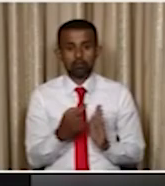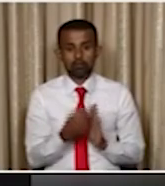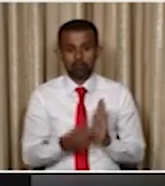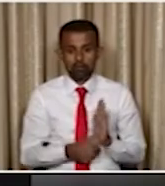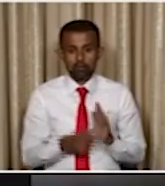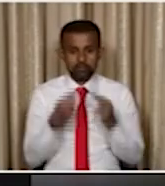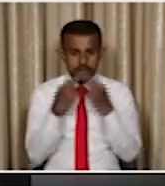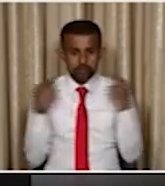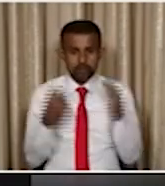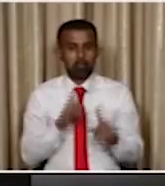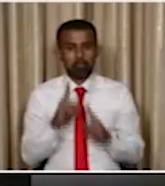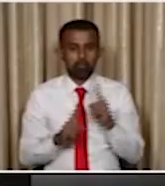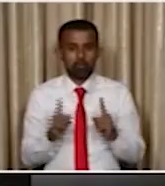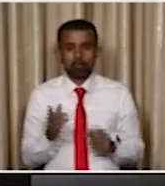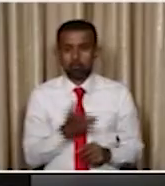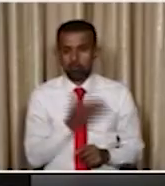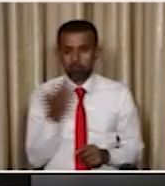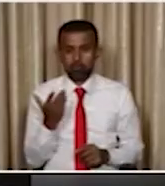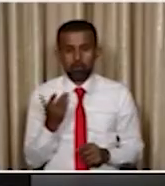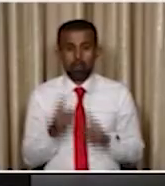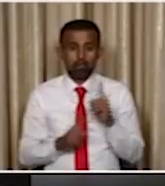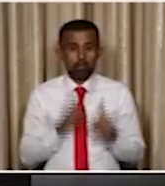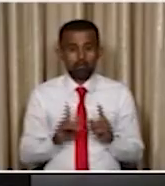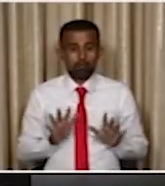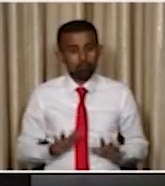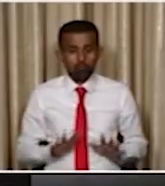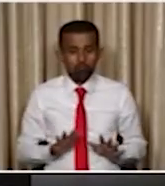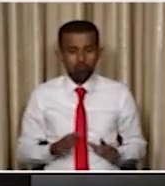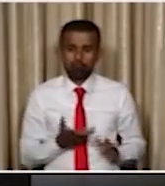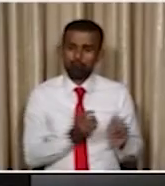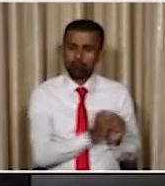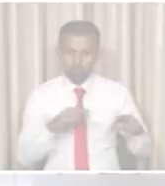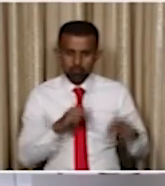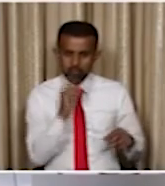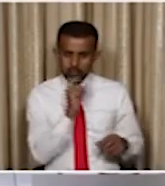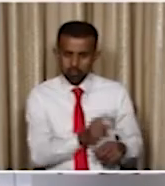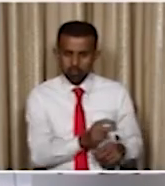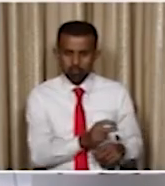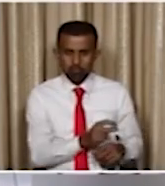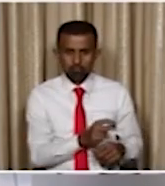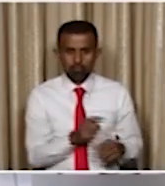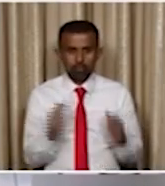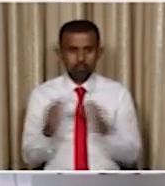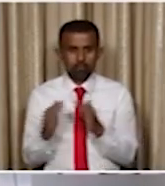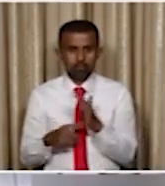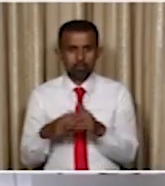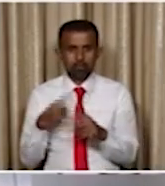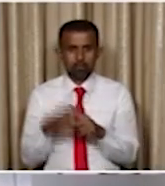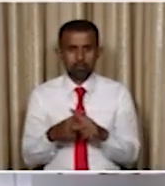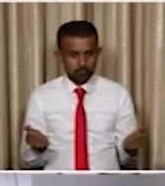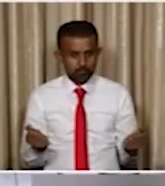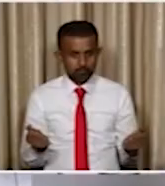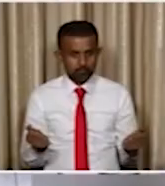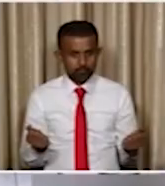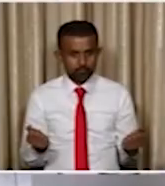රේකු පනත සංශෝධනය කළ යුතුයි කියලා. ඉතින් අපි කතා කර කර ඉන්නවද අපි වැඩක් කරනවද කියන එකයි අපි තීන්දුව ගන්න ඕනේ. ඒ දේපල බද්ද එක ගේකට සීමා